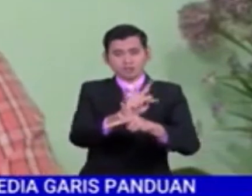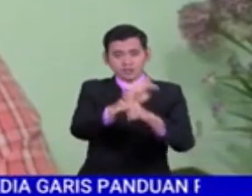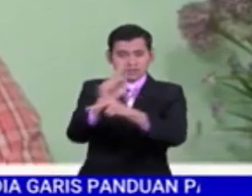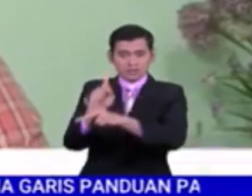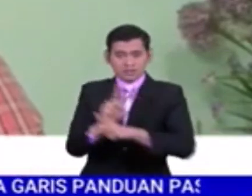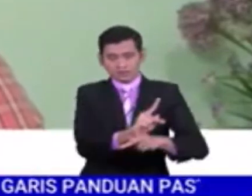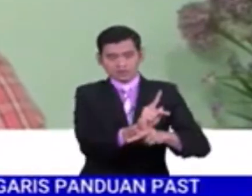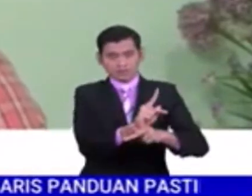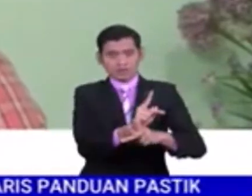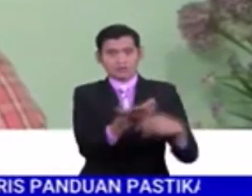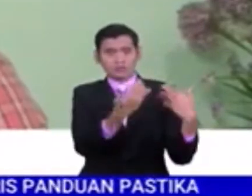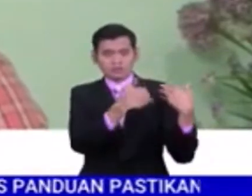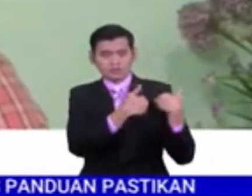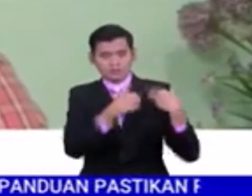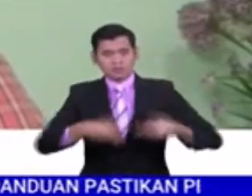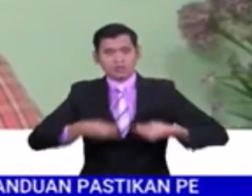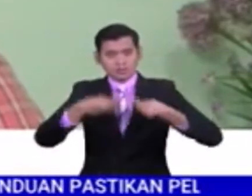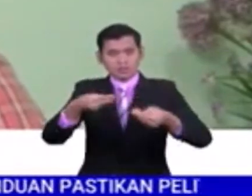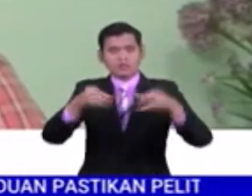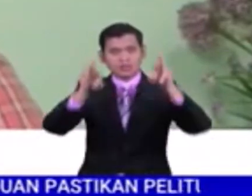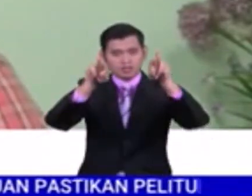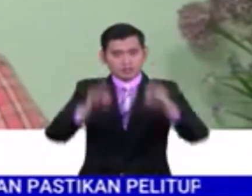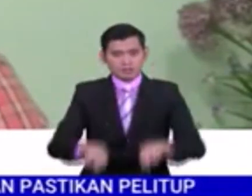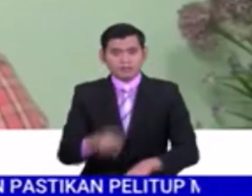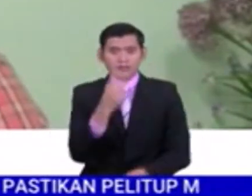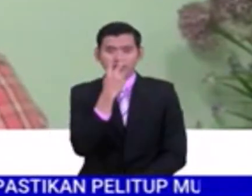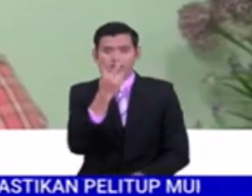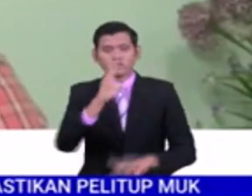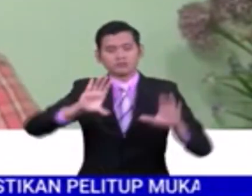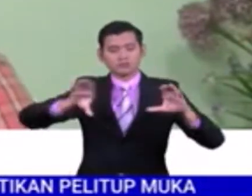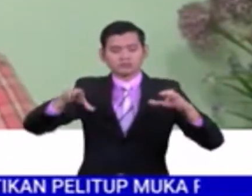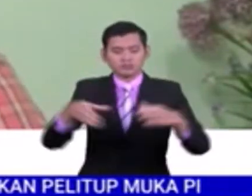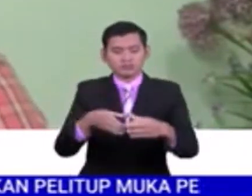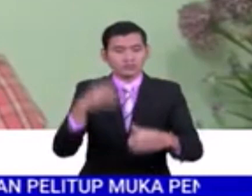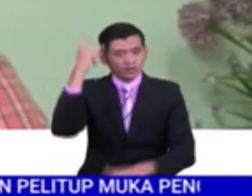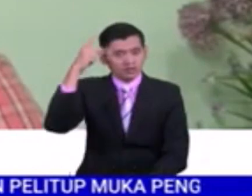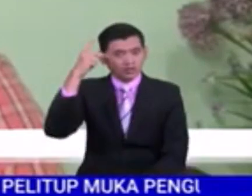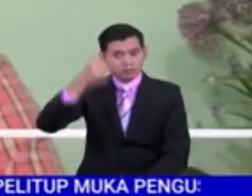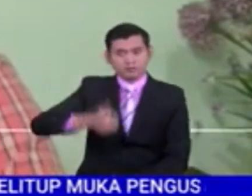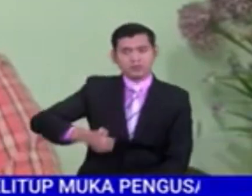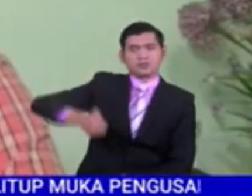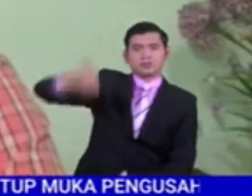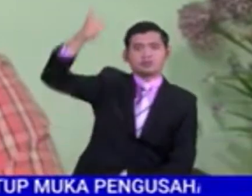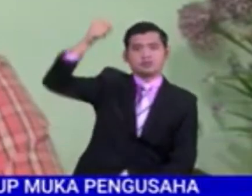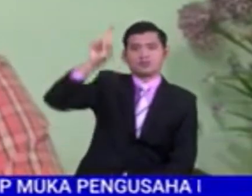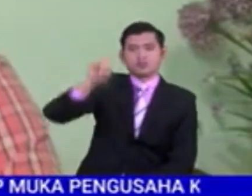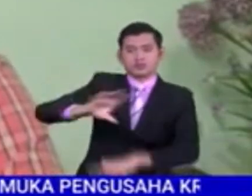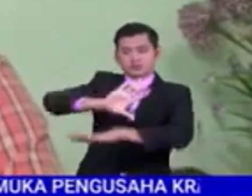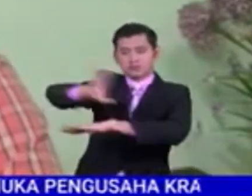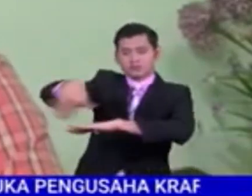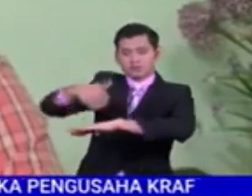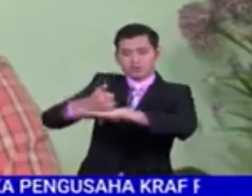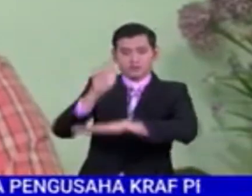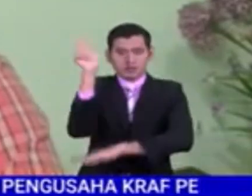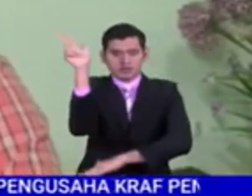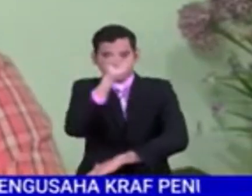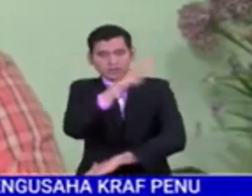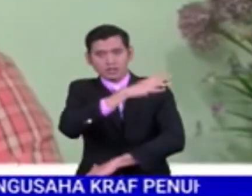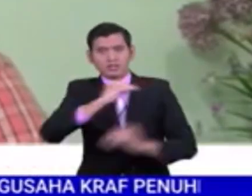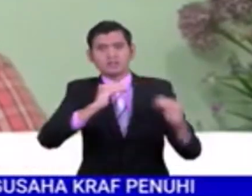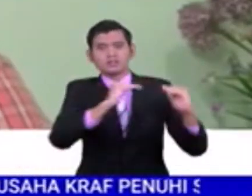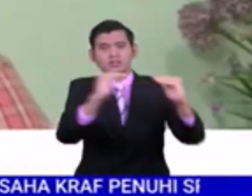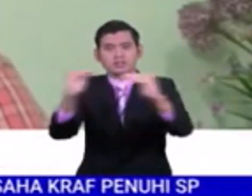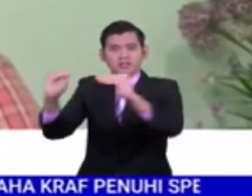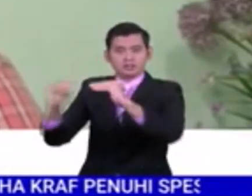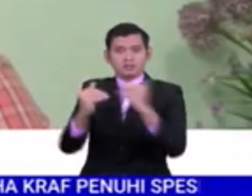dalam kerajaan, ya. Khususnya memastikan parti politik yang memenangi suatu pilihan raya tersebut dapat menubuhkan kerajaan dan terus stabil